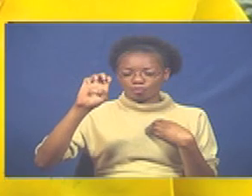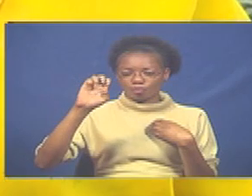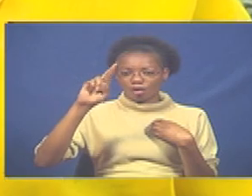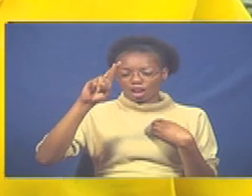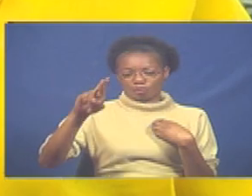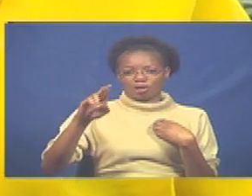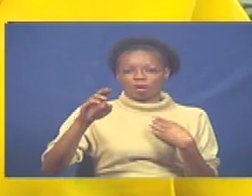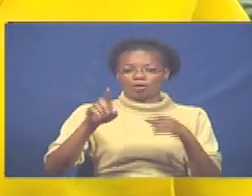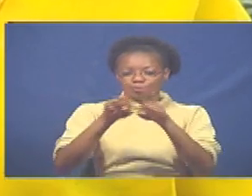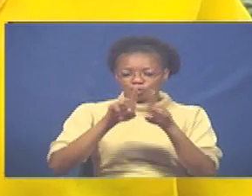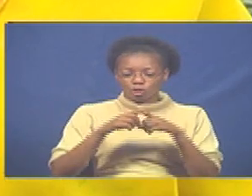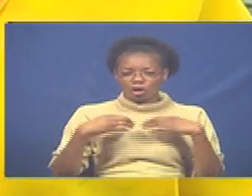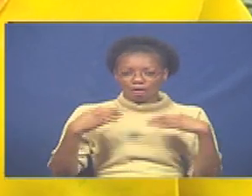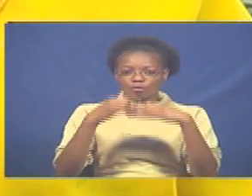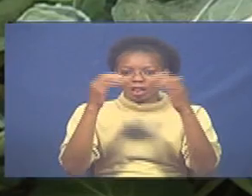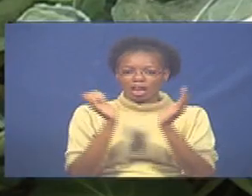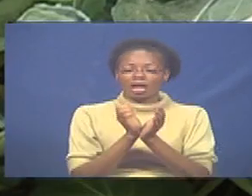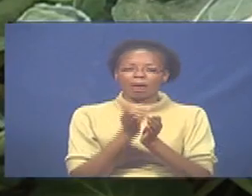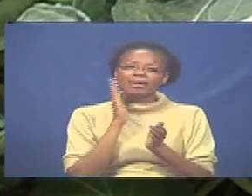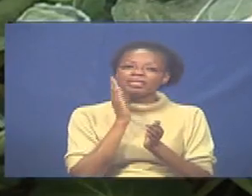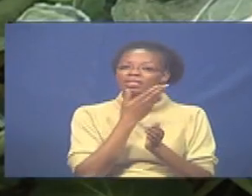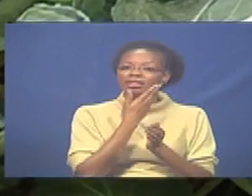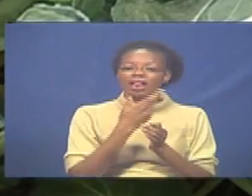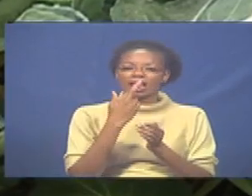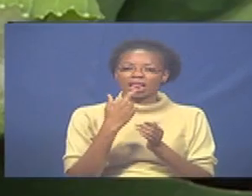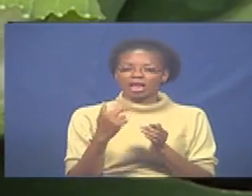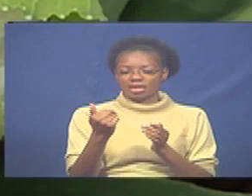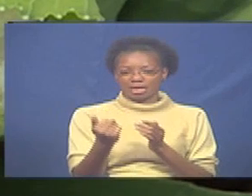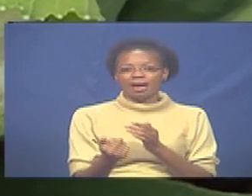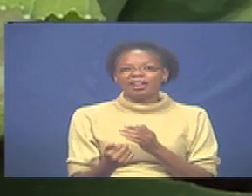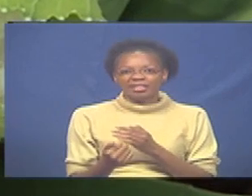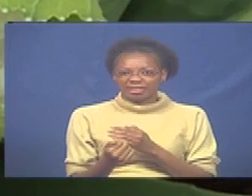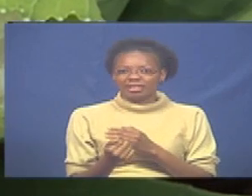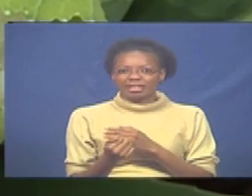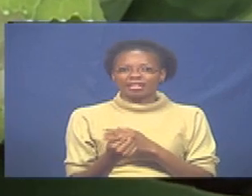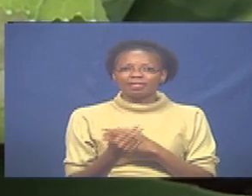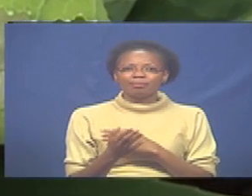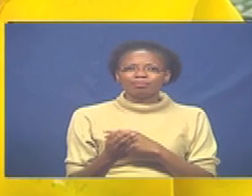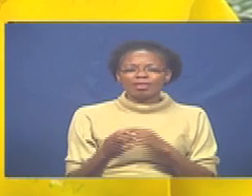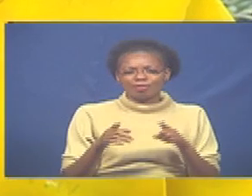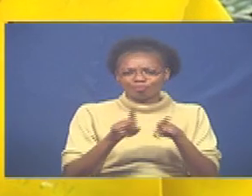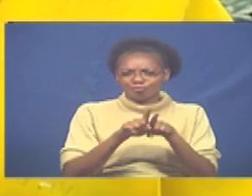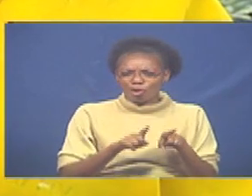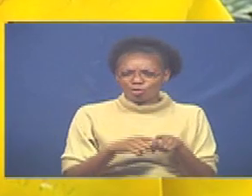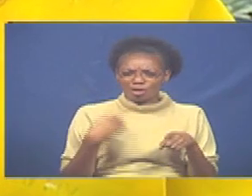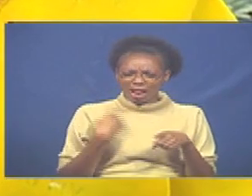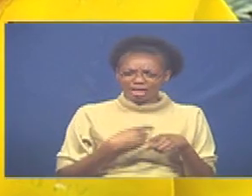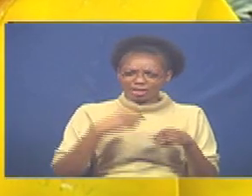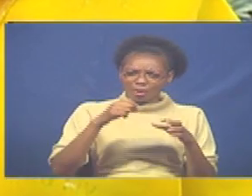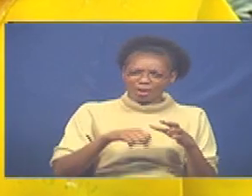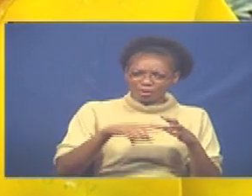cabbage. Pia kuna broccoli na cauliflower. Pia